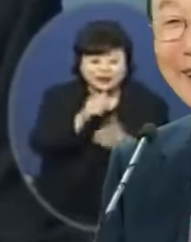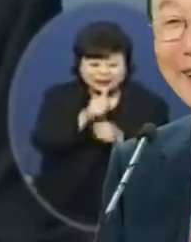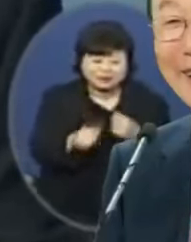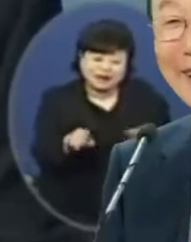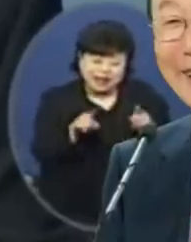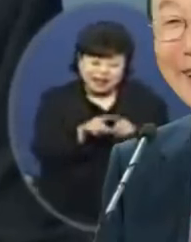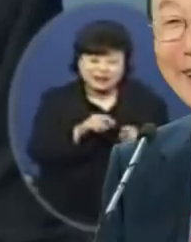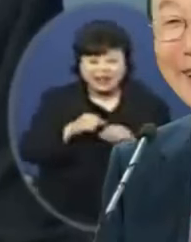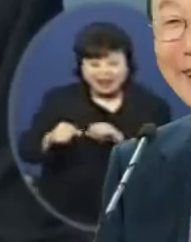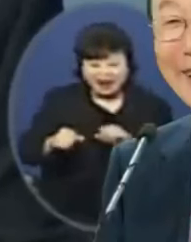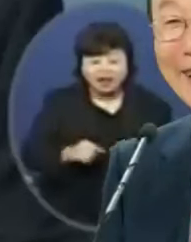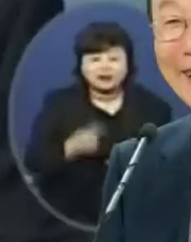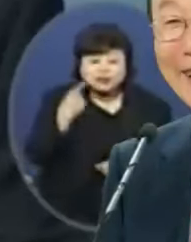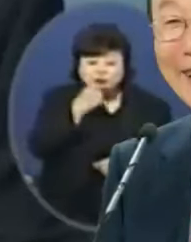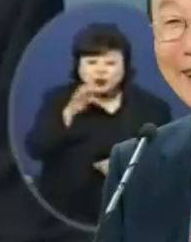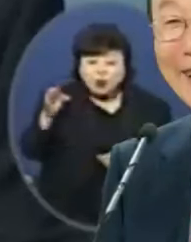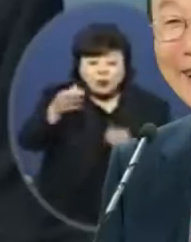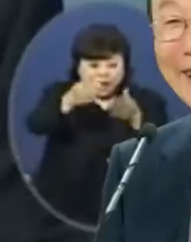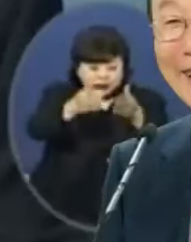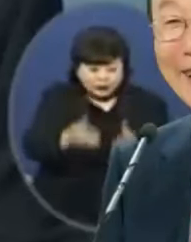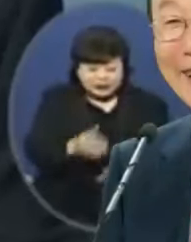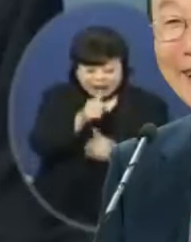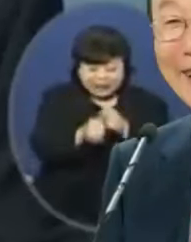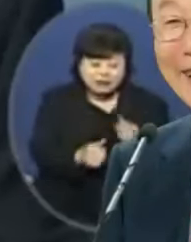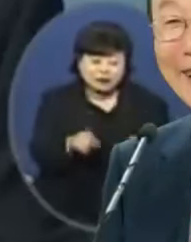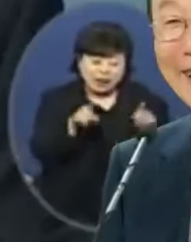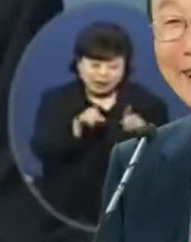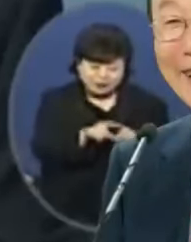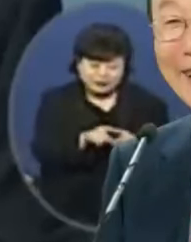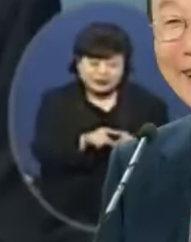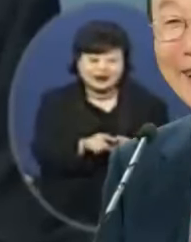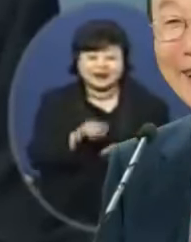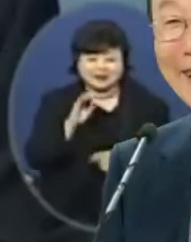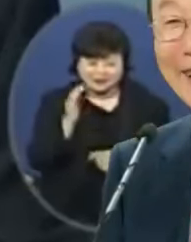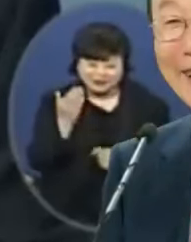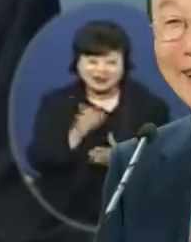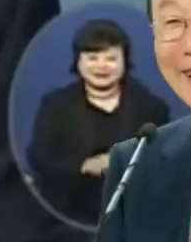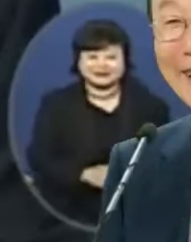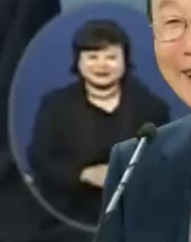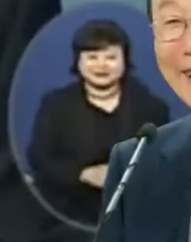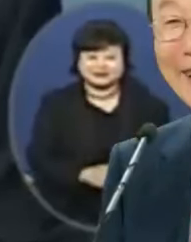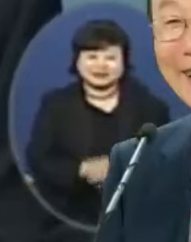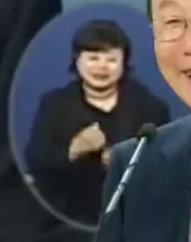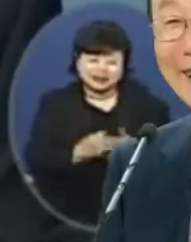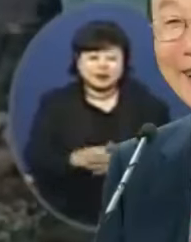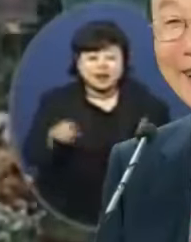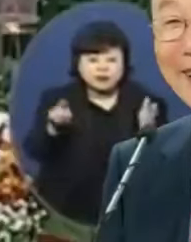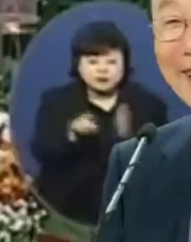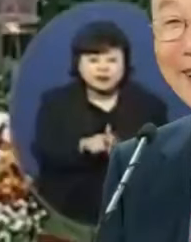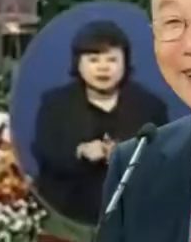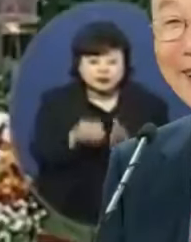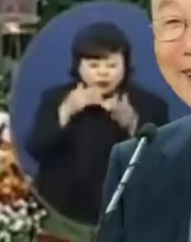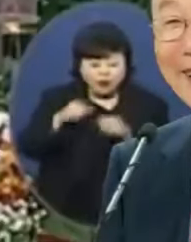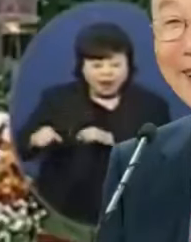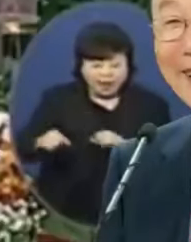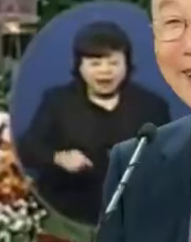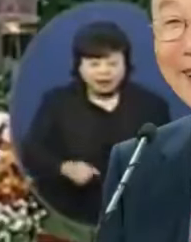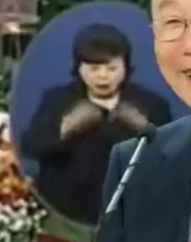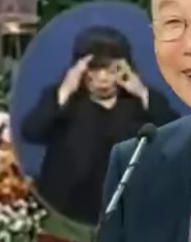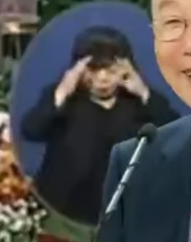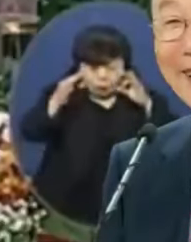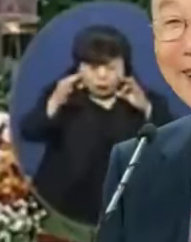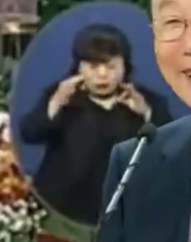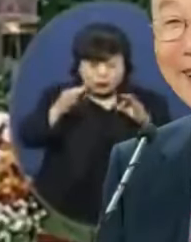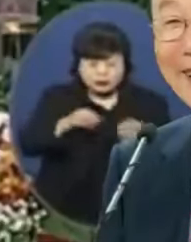하나님과 함께 행하고 입술의 고백을 통하여 하나님과 함께 나아가는 것입니다. 그러므로 믿음으로 행하고 보는 것으로 살지 말아야